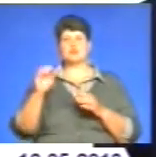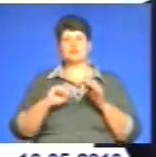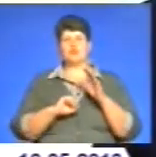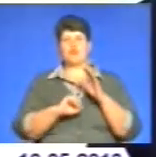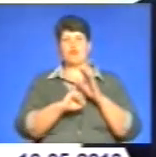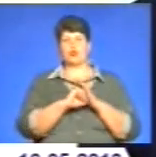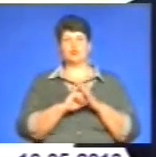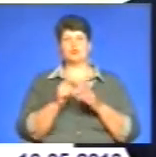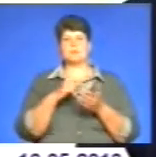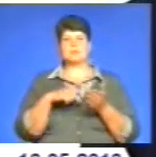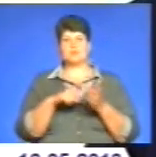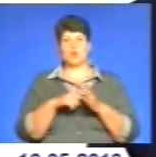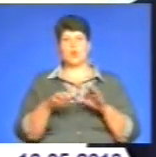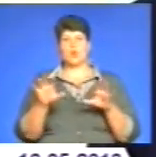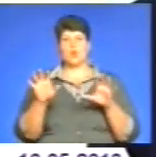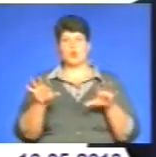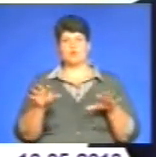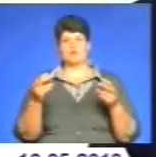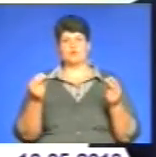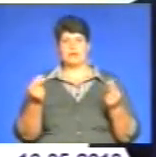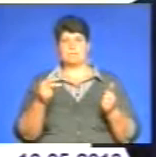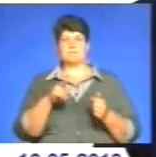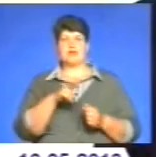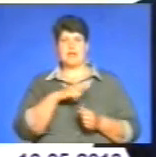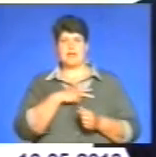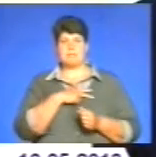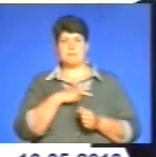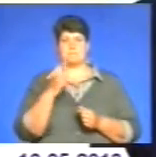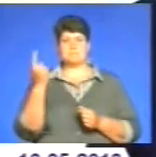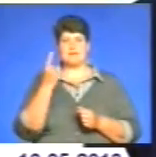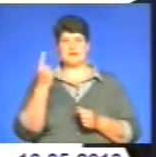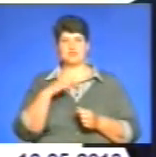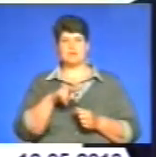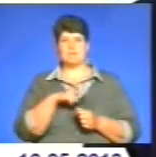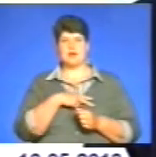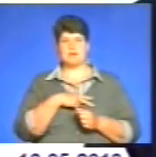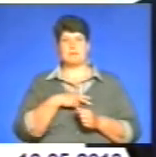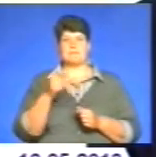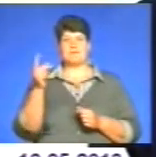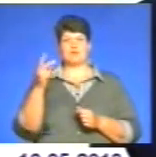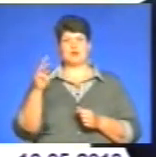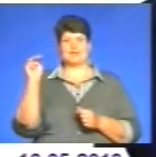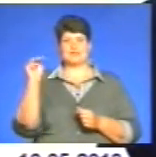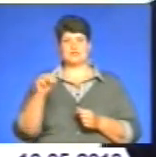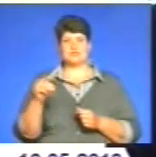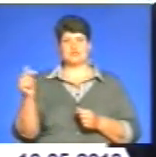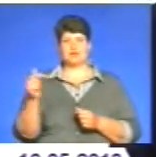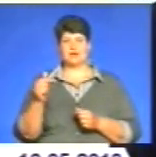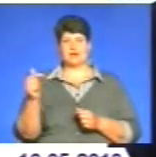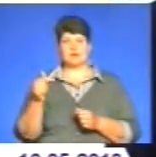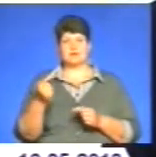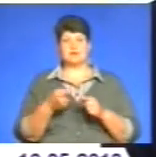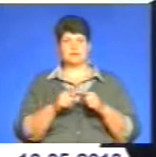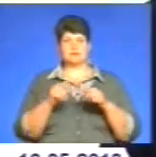міського голови премії перша премія в розмірі півтори тисячі атласне сьогодні вони